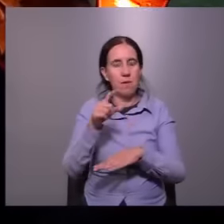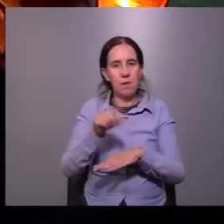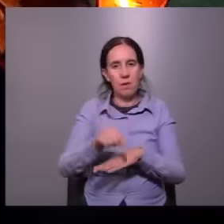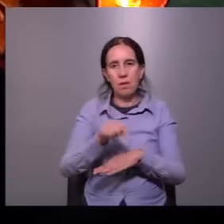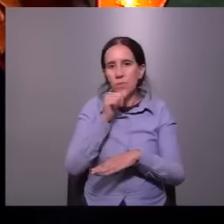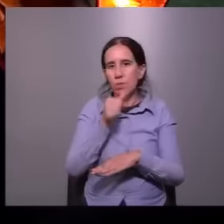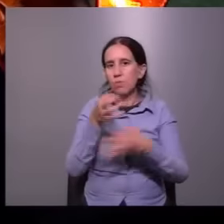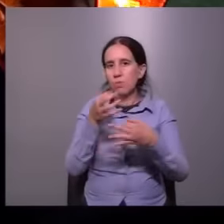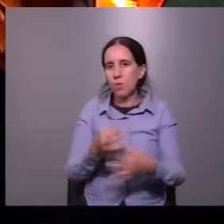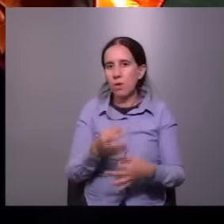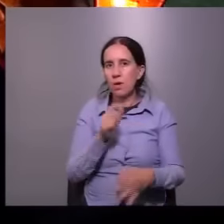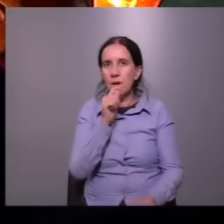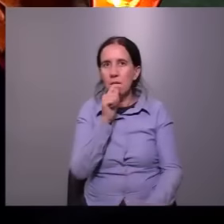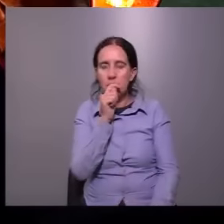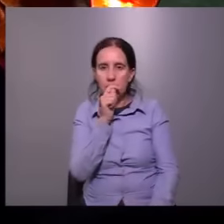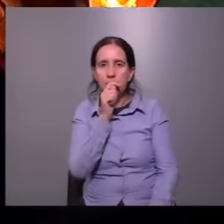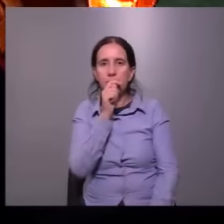tuo seno, Gesù.